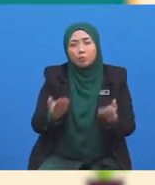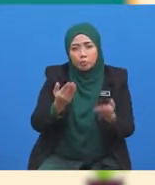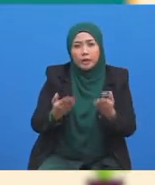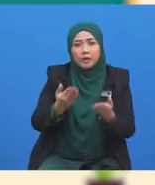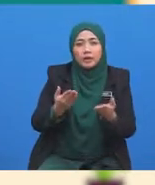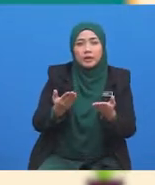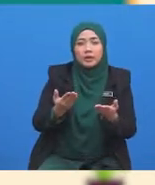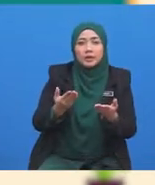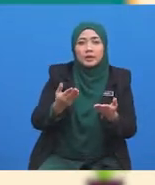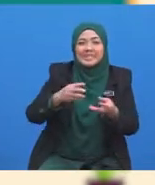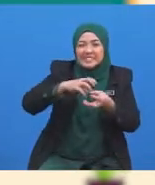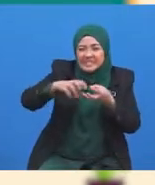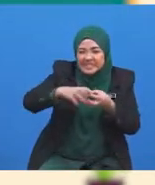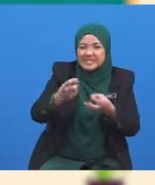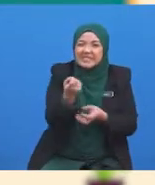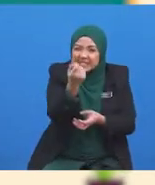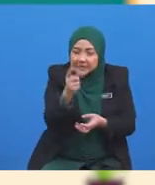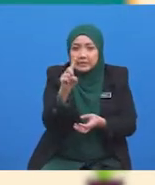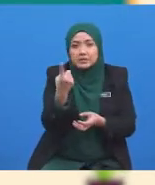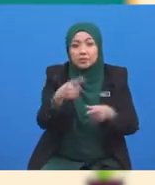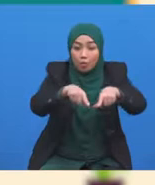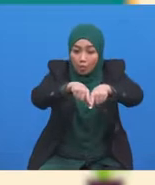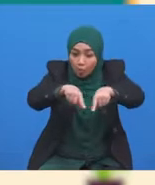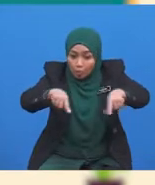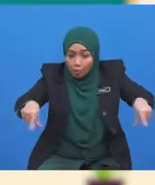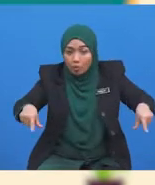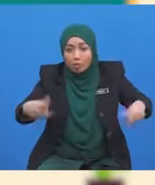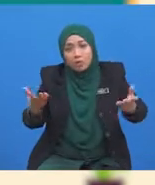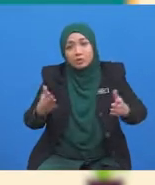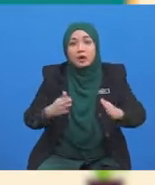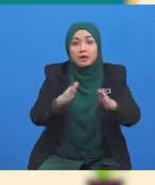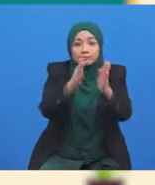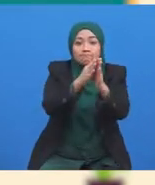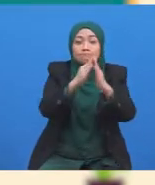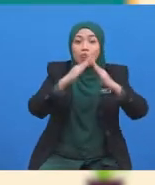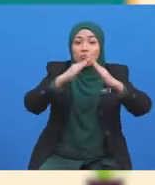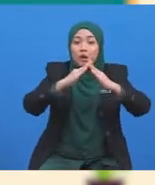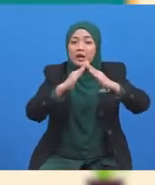seperti longkang, pagar atau tembok rumah menjadi retak.